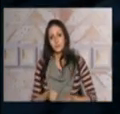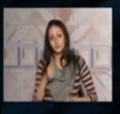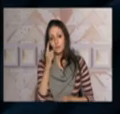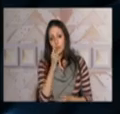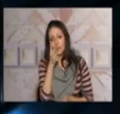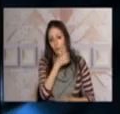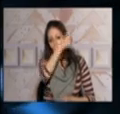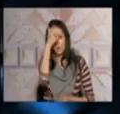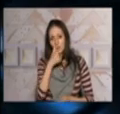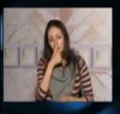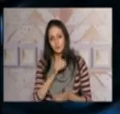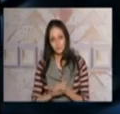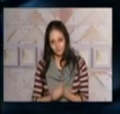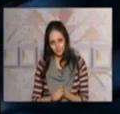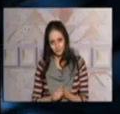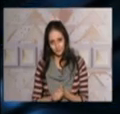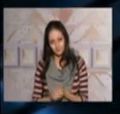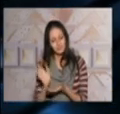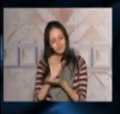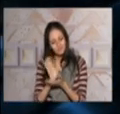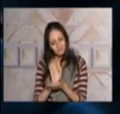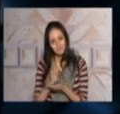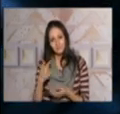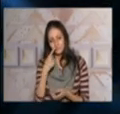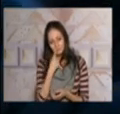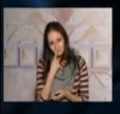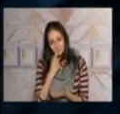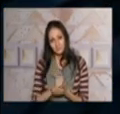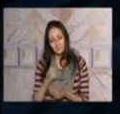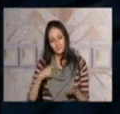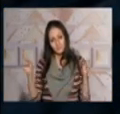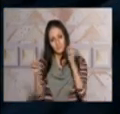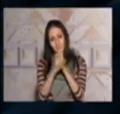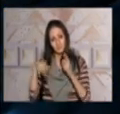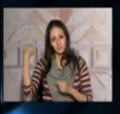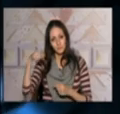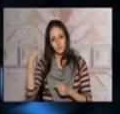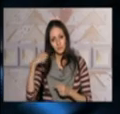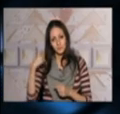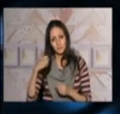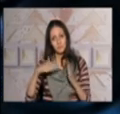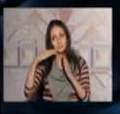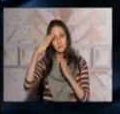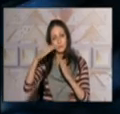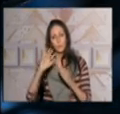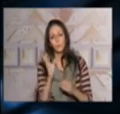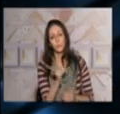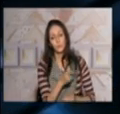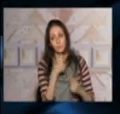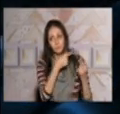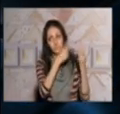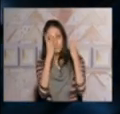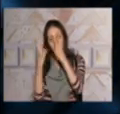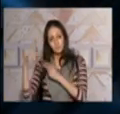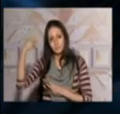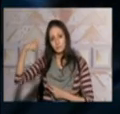على المائدة. ويعني من تجربتي المتواضعة أن في لقاء رئاسي على هذا المستوى كل ما يخطر في ذلك من